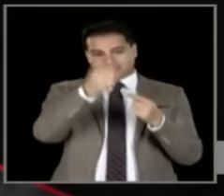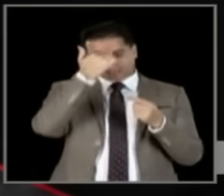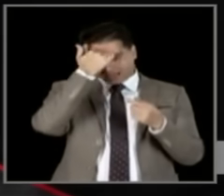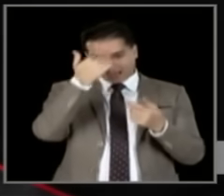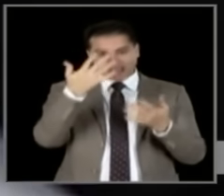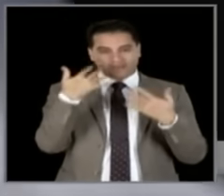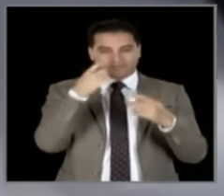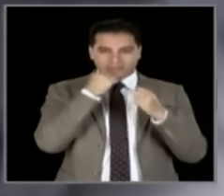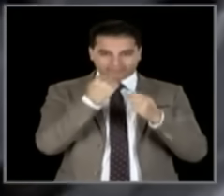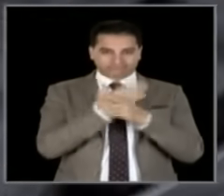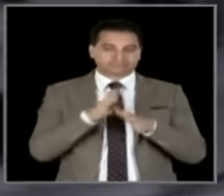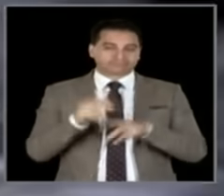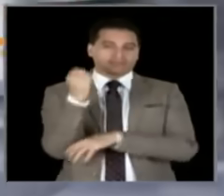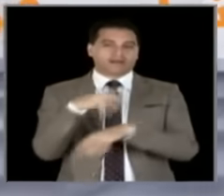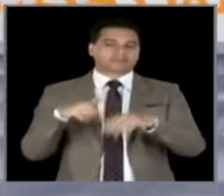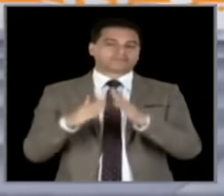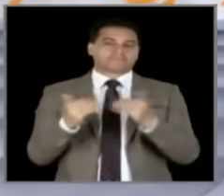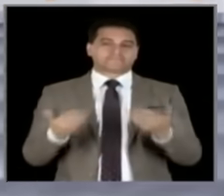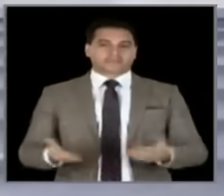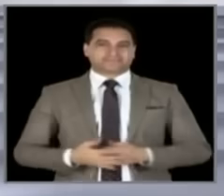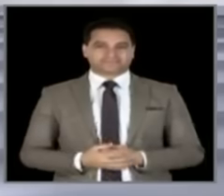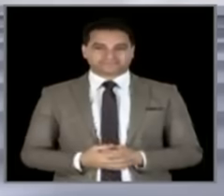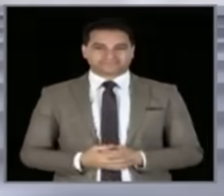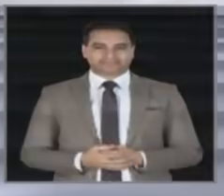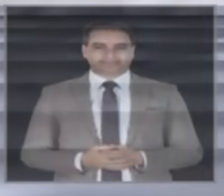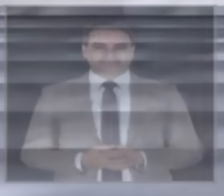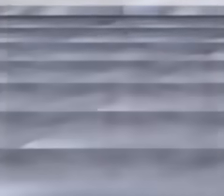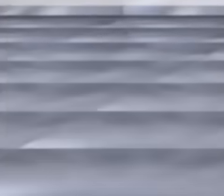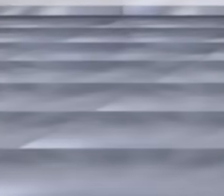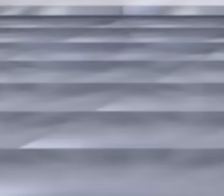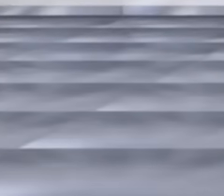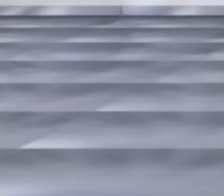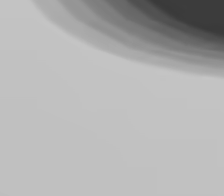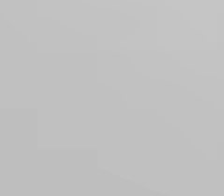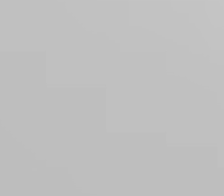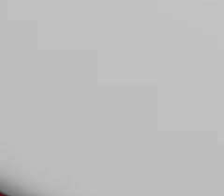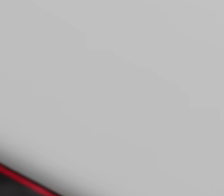90,000 جنيه في خزنة البنك الأهلي لتطوير الكرة المصرية.